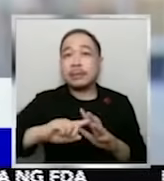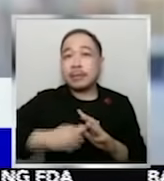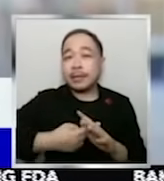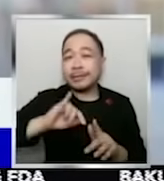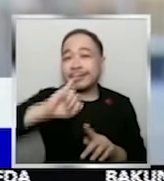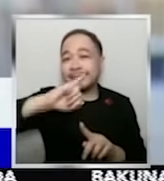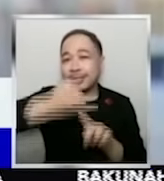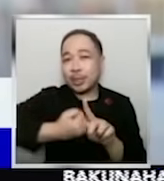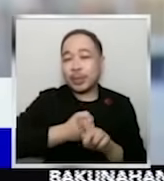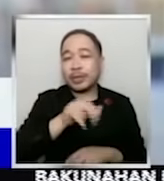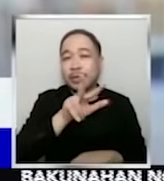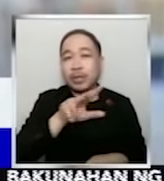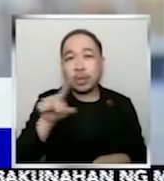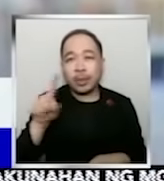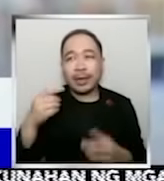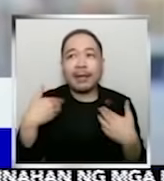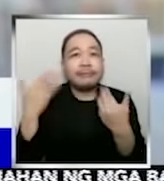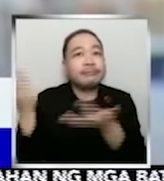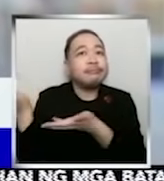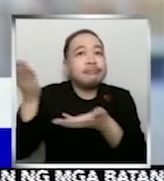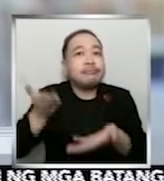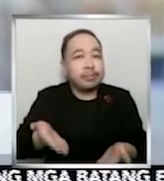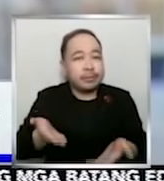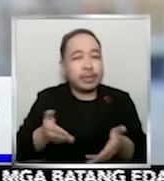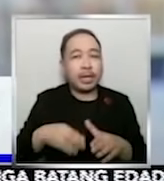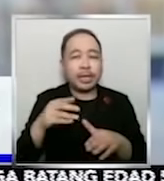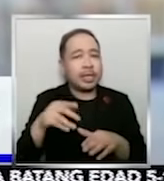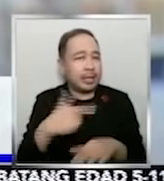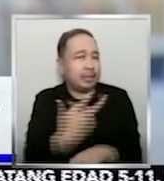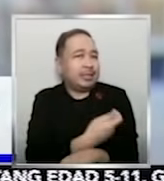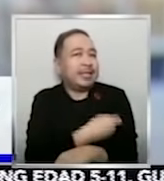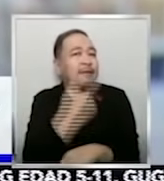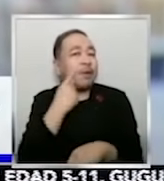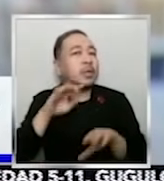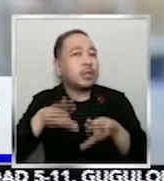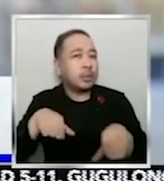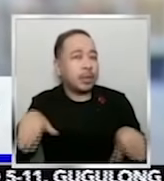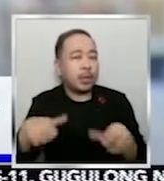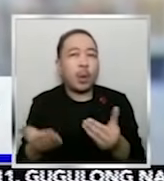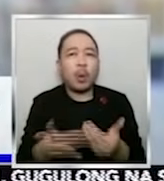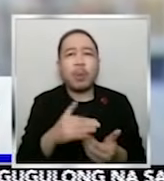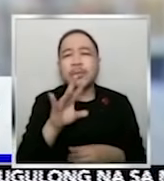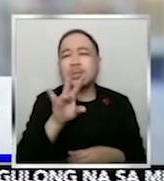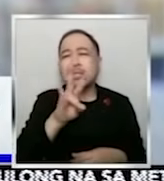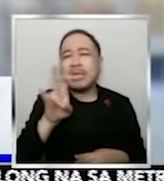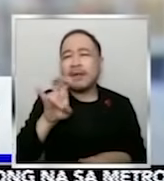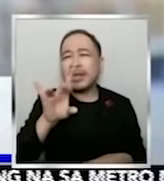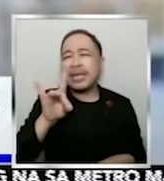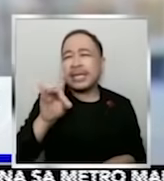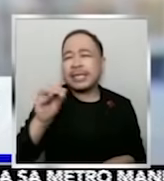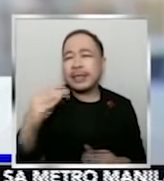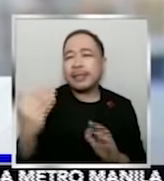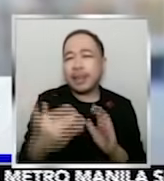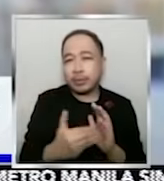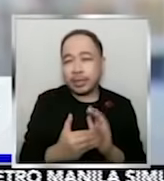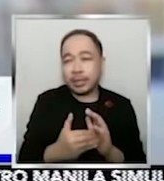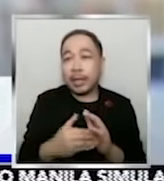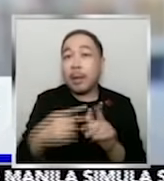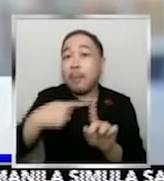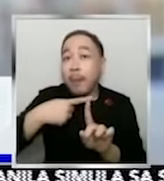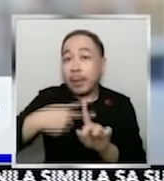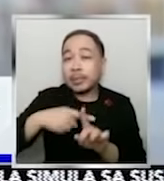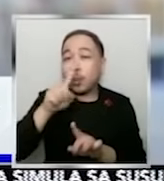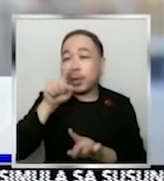raw ang unang batch ng pediatric dose na aabot sa 780,000 at masusundan pa ito ng 1.8 million dose